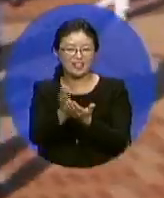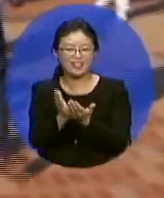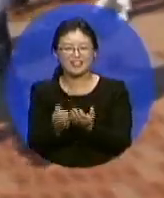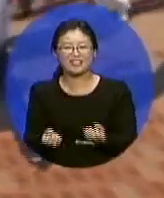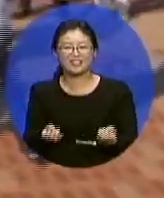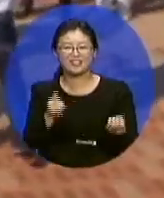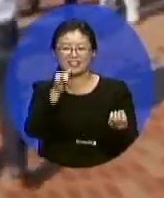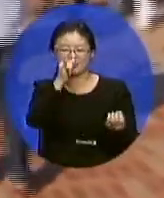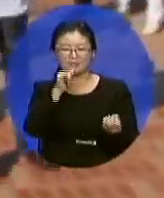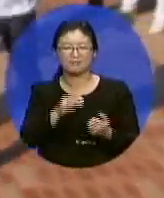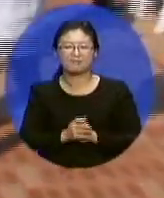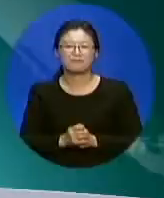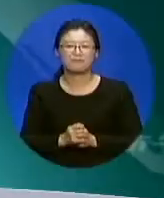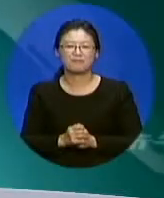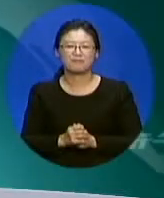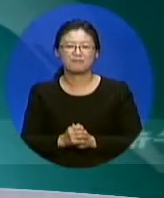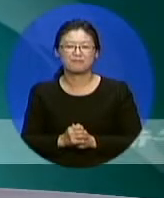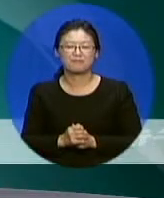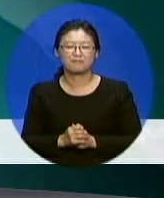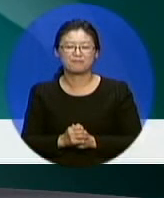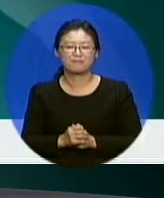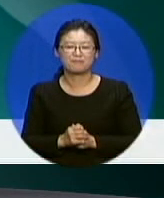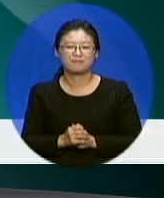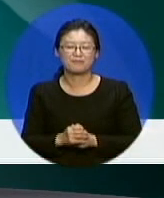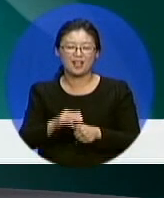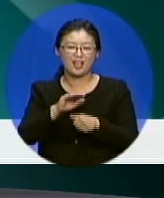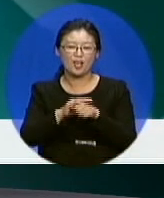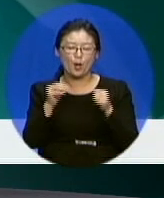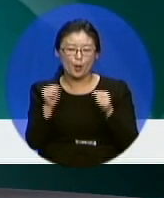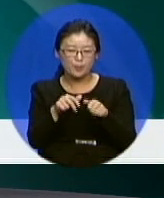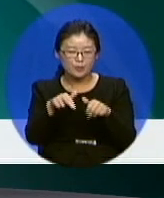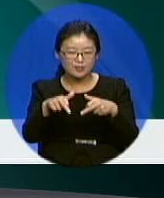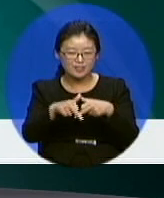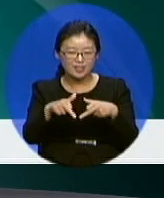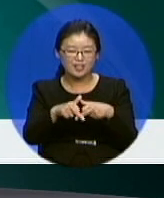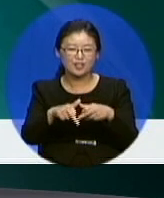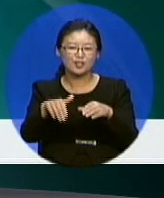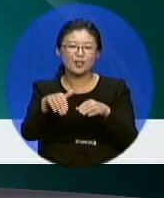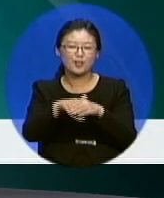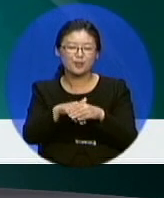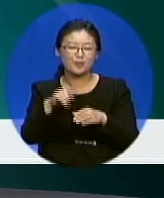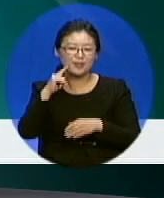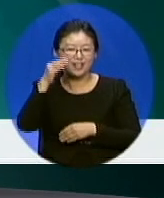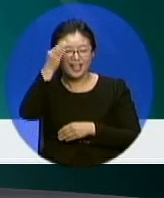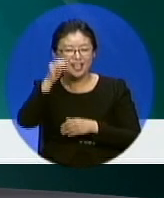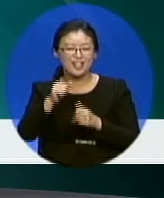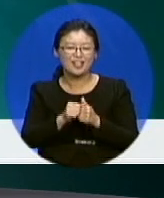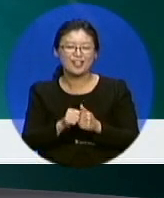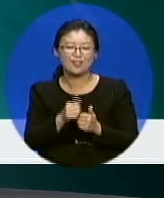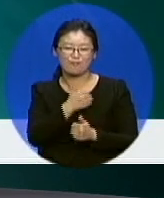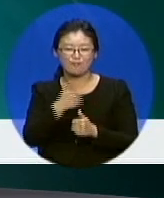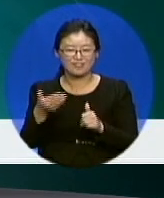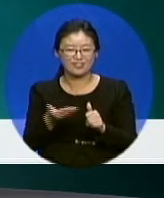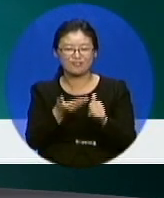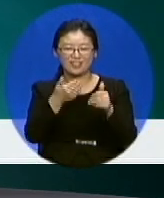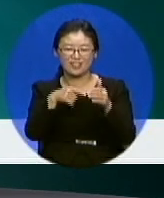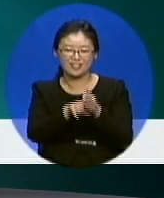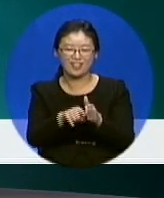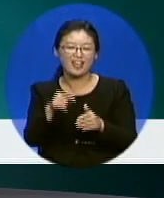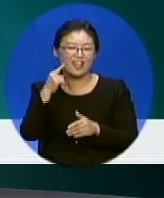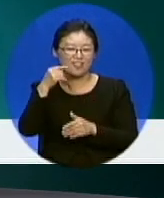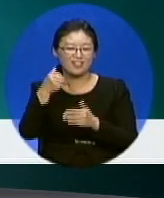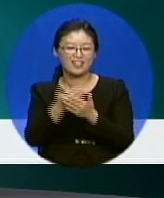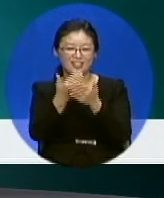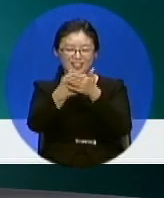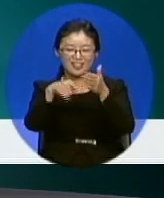행사가 펼쳐졌습니다. 경상북도 장애인들의 다양한 문화예술 욕구를 충족시키고 예술활동을 장려하기